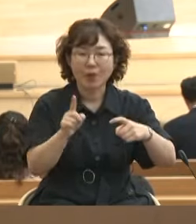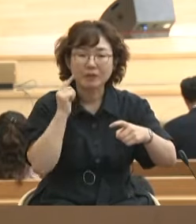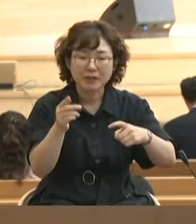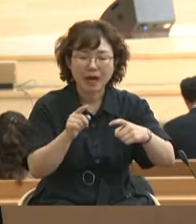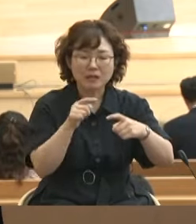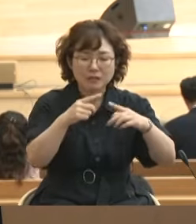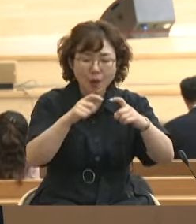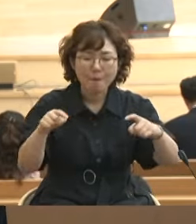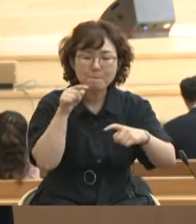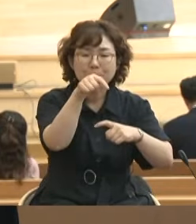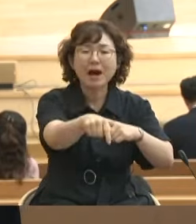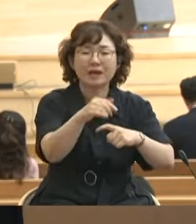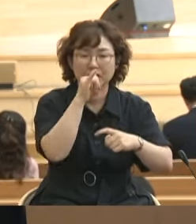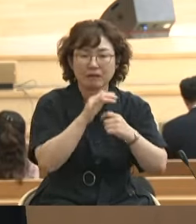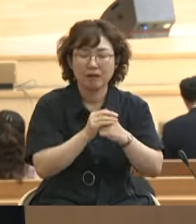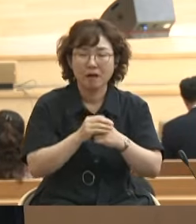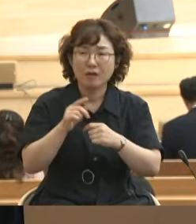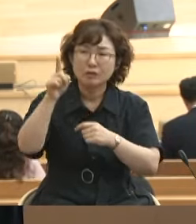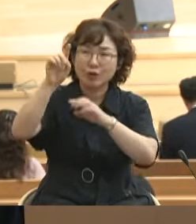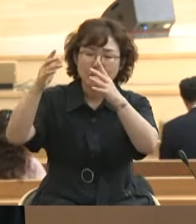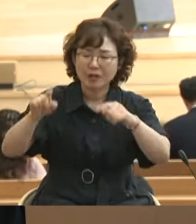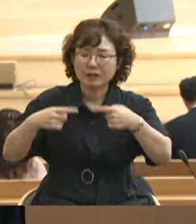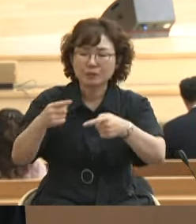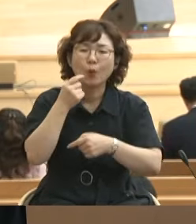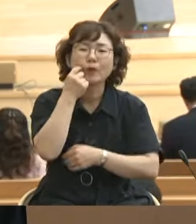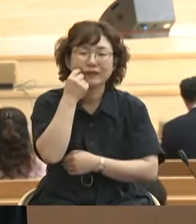무슨 말이에요? 못 들어간다.